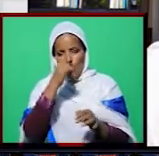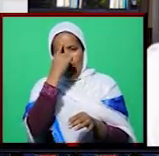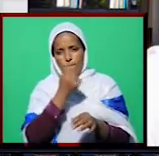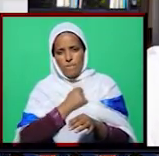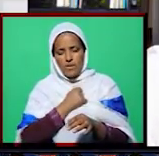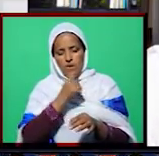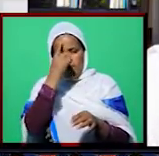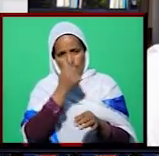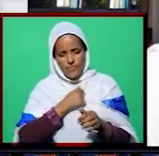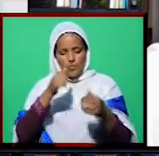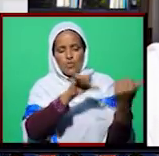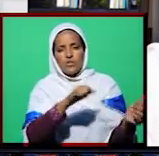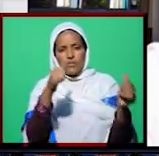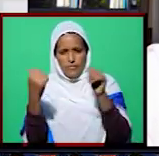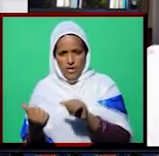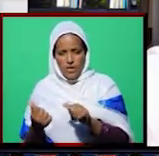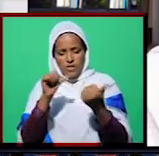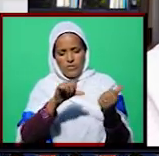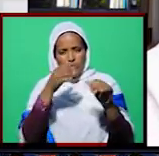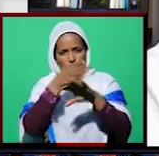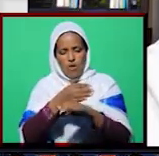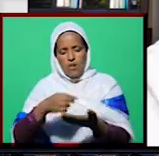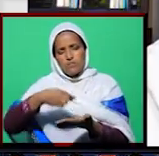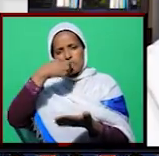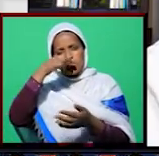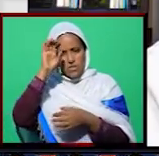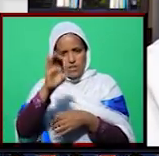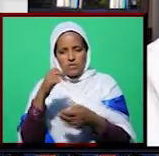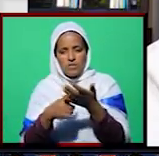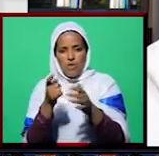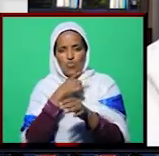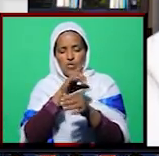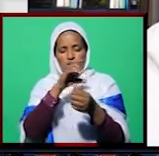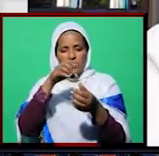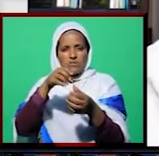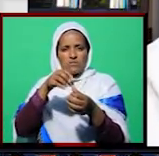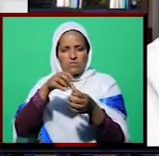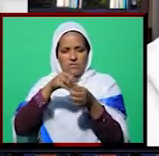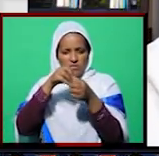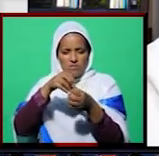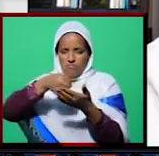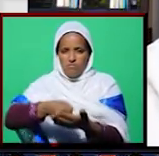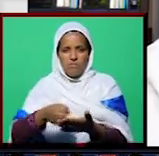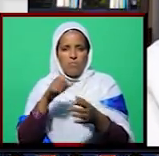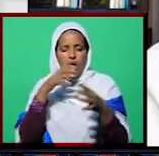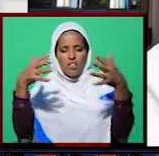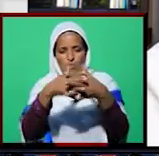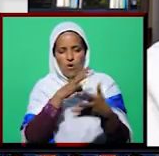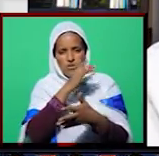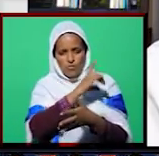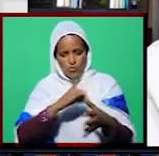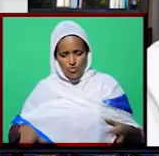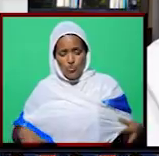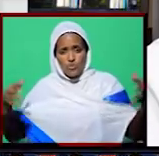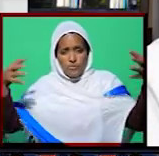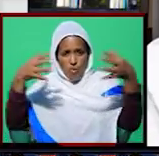ሰው አምኖ ምን ሆነ? ተጠመቀ በኋላ ስጋው ደግሞ መቀበላል። ያለዚያ ክርስትና አይጸናም፣ አልተዋህደውም